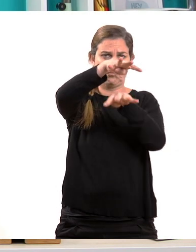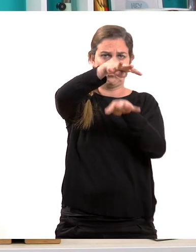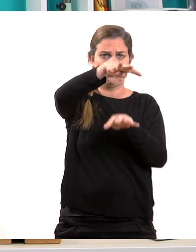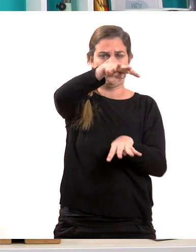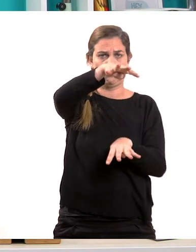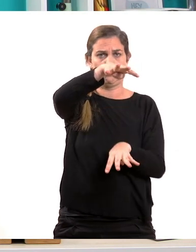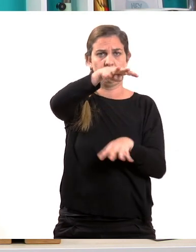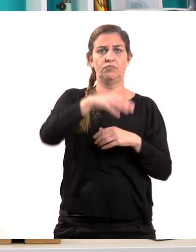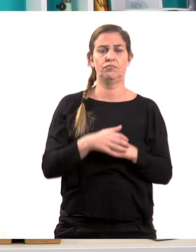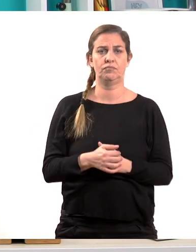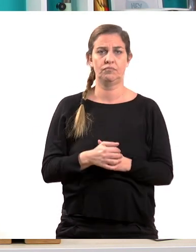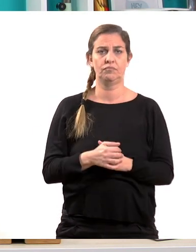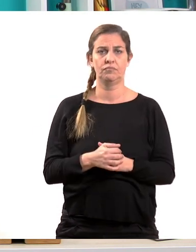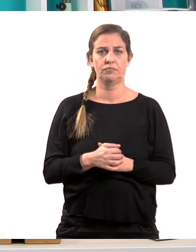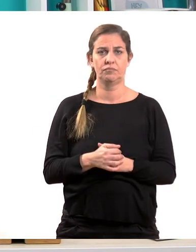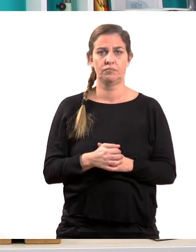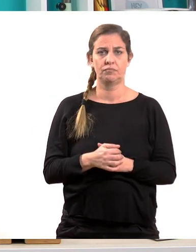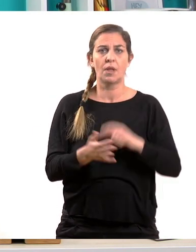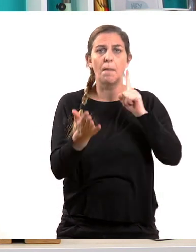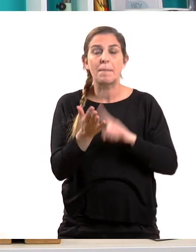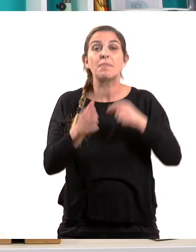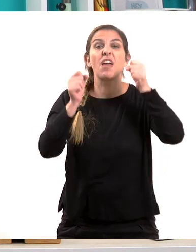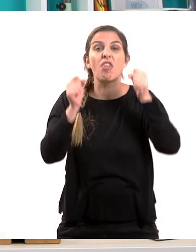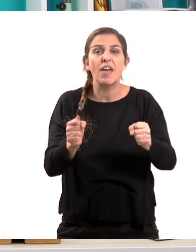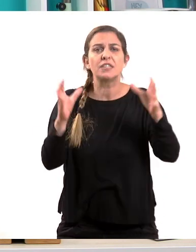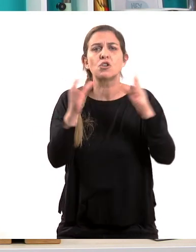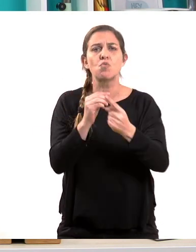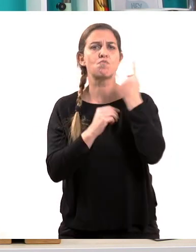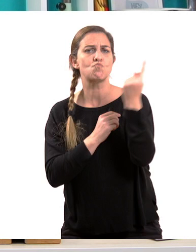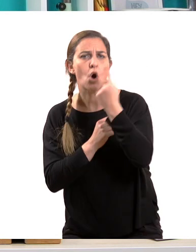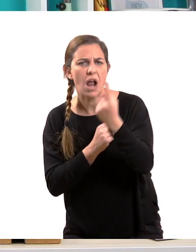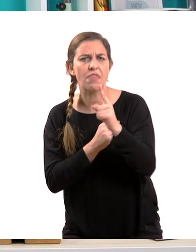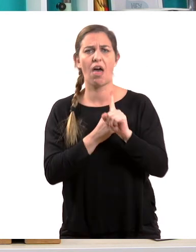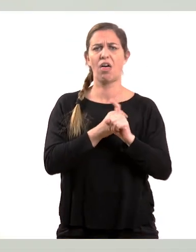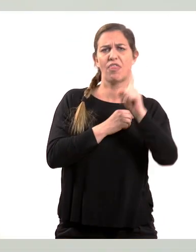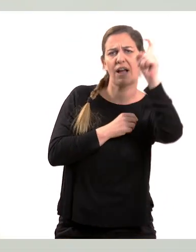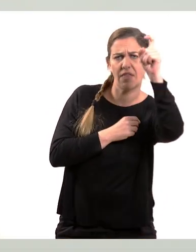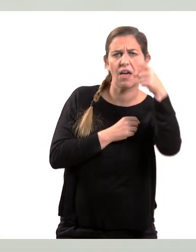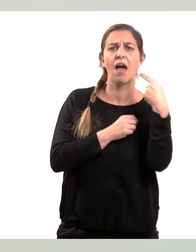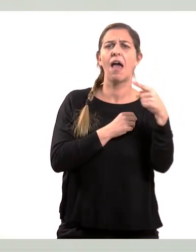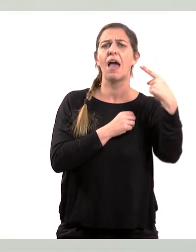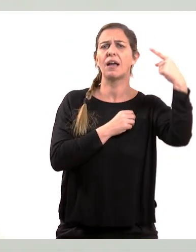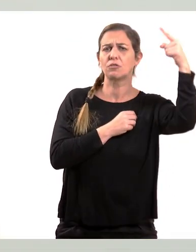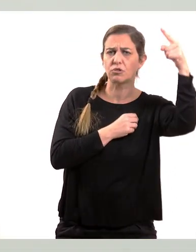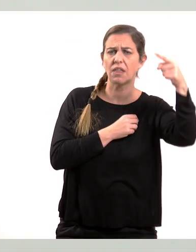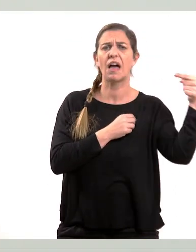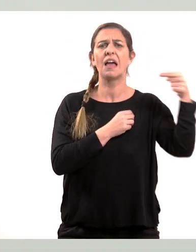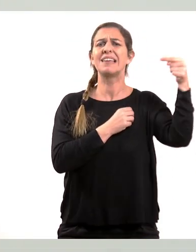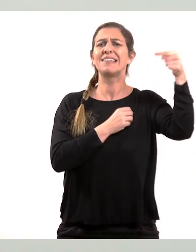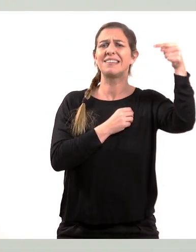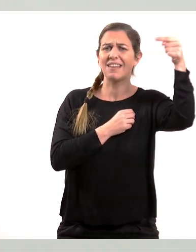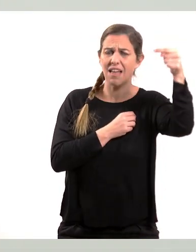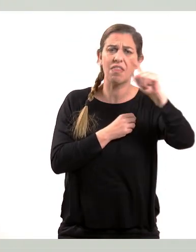στην σειρά τους, στη θέση που τους δείχνει, που δείχνει την αξία των αριθμών. Μονάδες με